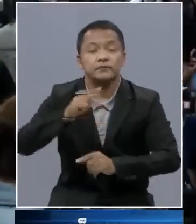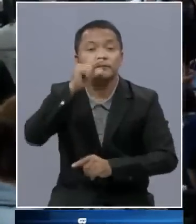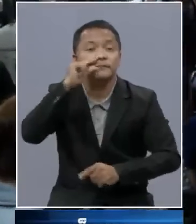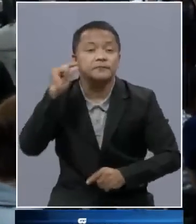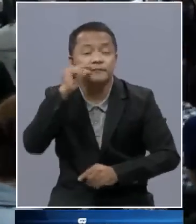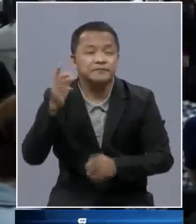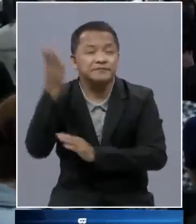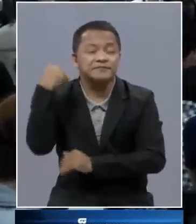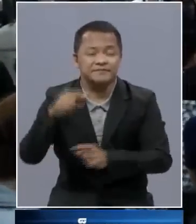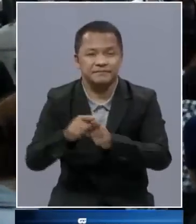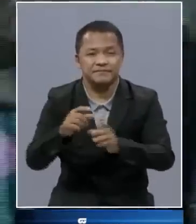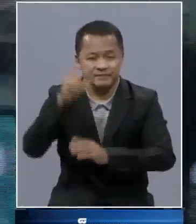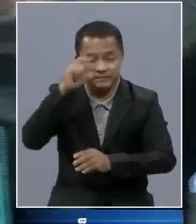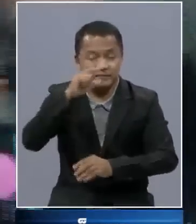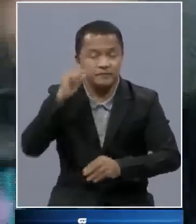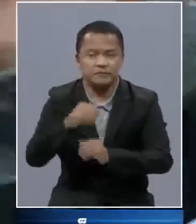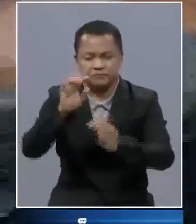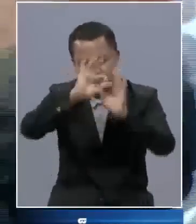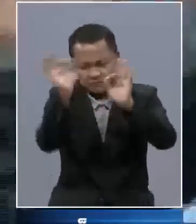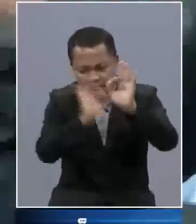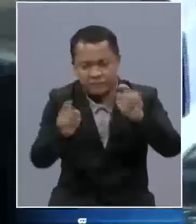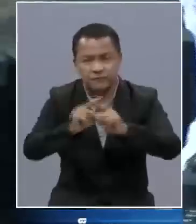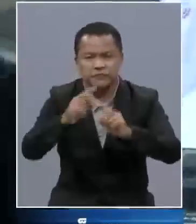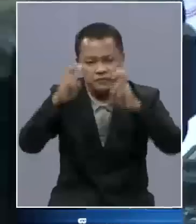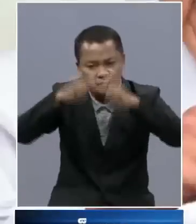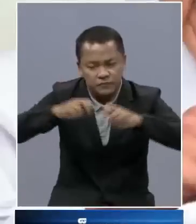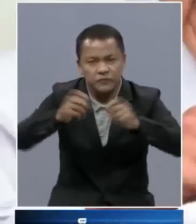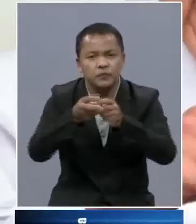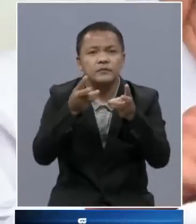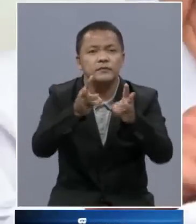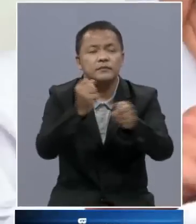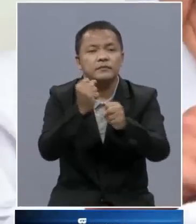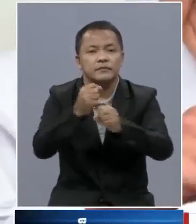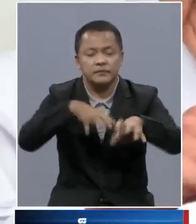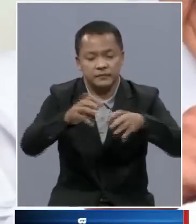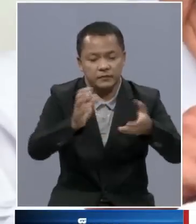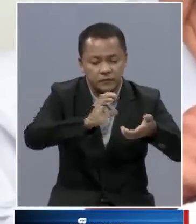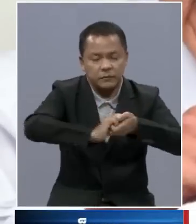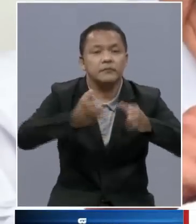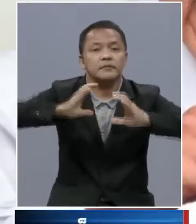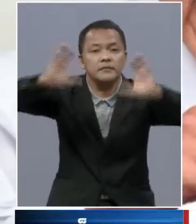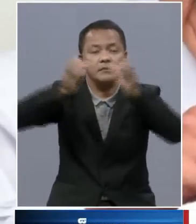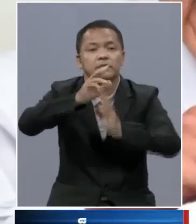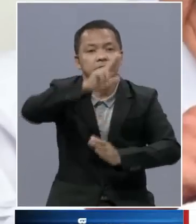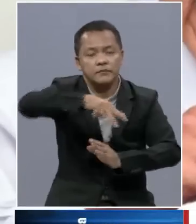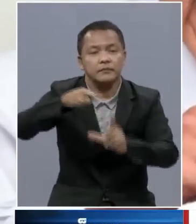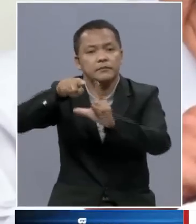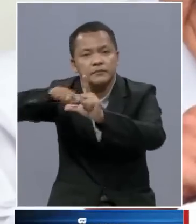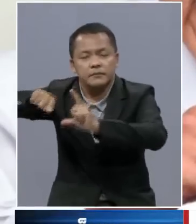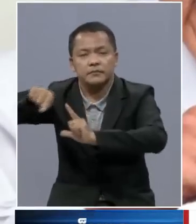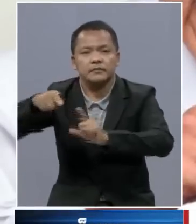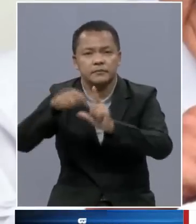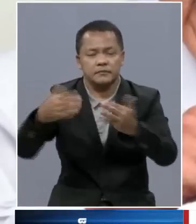นะคะที่ก่อนหน้านี้เนี่ยก็ออกมาโพสต์ข้อความหลายข้อความวิเคราะห์เรื่องของแนวทางการจับมือการตั้งรัฐบาลของเพื่อไทยกับก้าวไกล